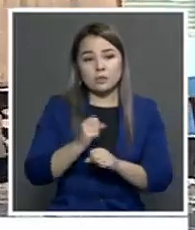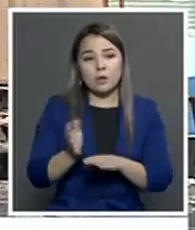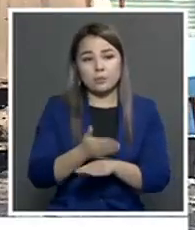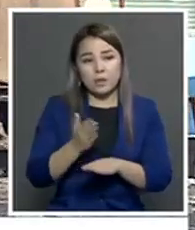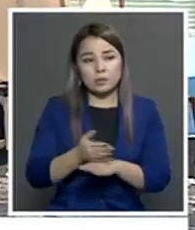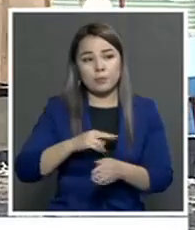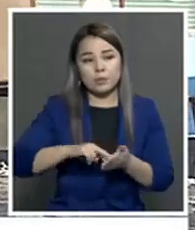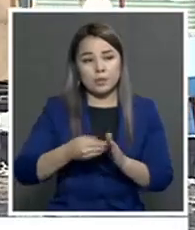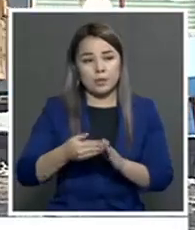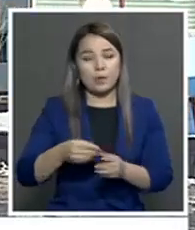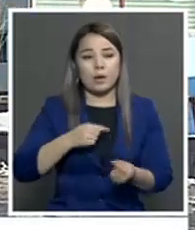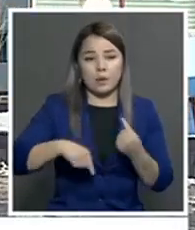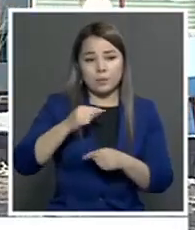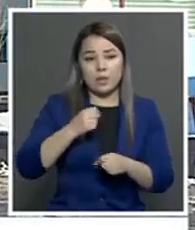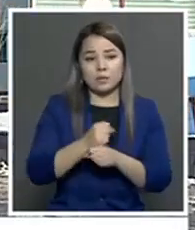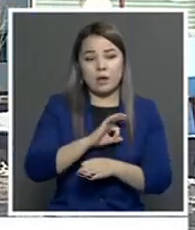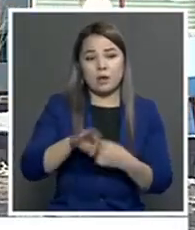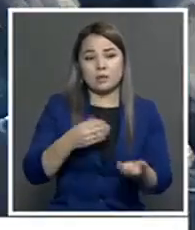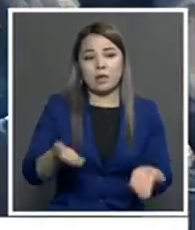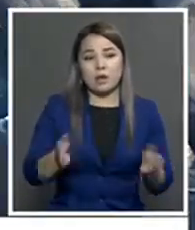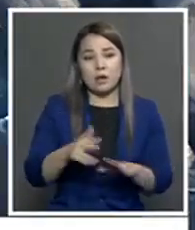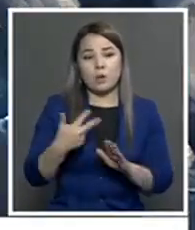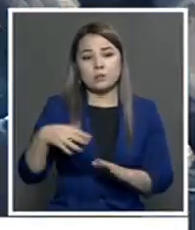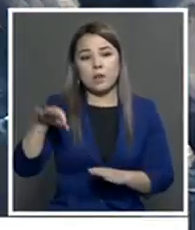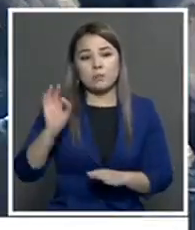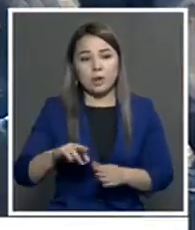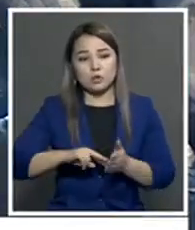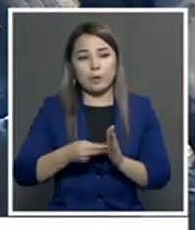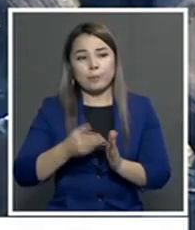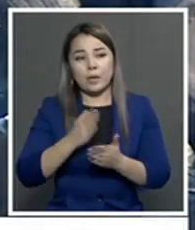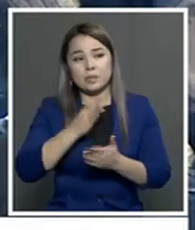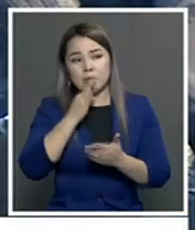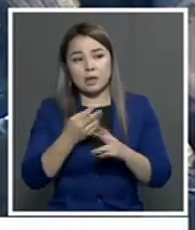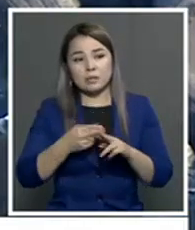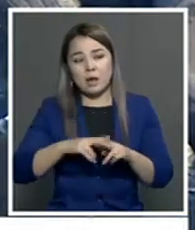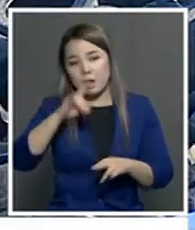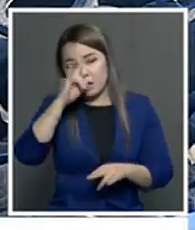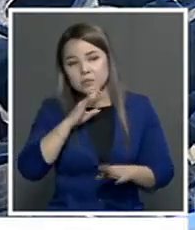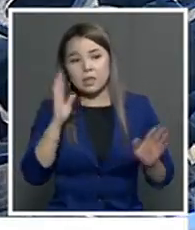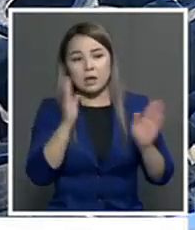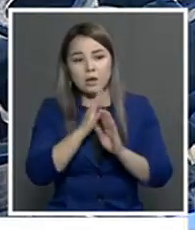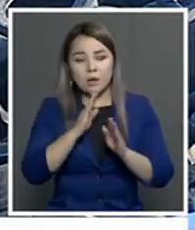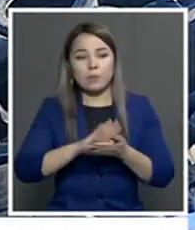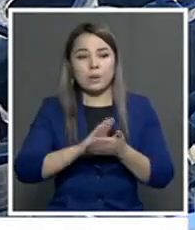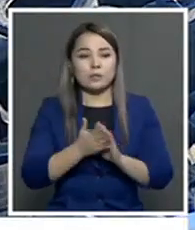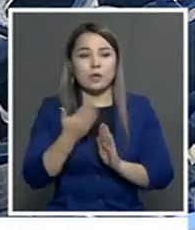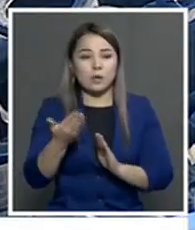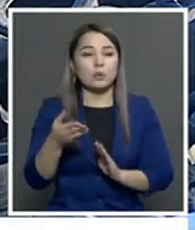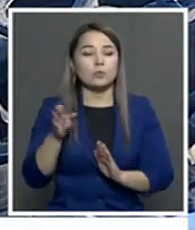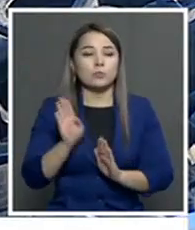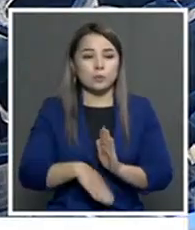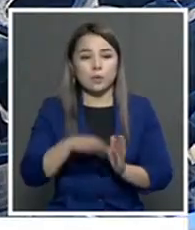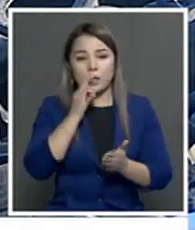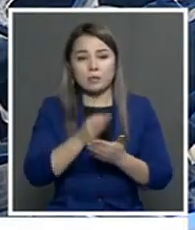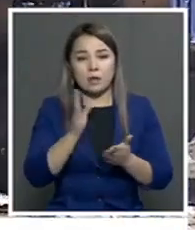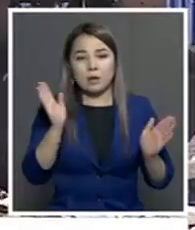іске қосылады. Қатты қалдықтарды өңдеудің үлесі 30%-ға жетеді деген жоспар бар. Жалпы Қазақстанда экологиялық ахуал мәз емес, 10 қаланың